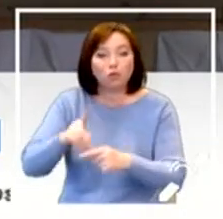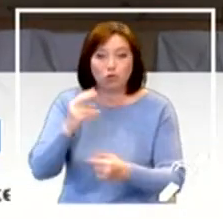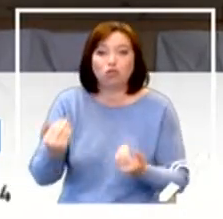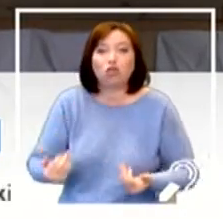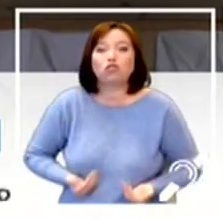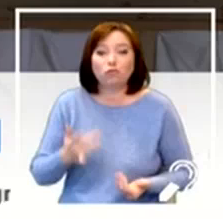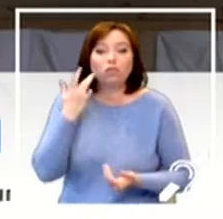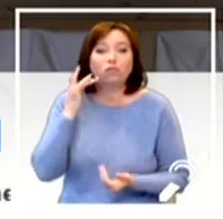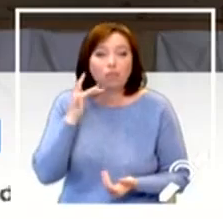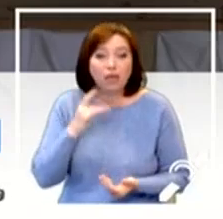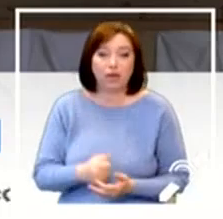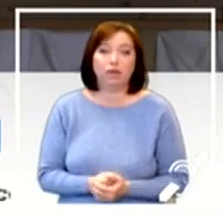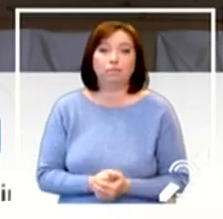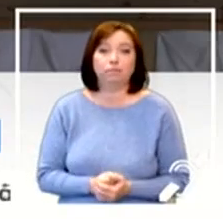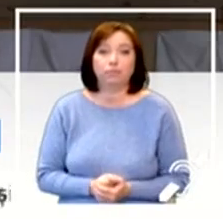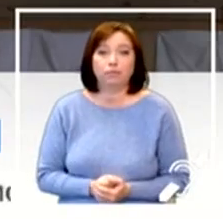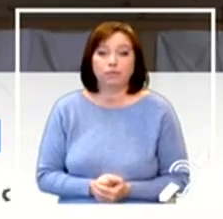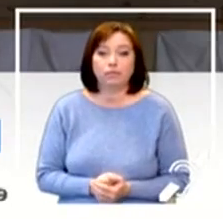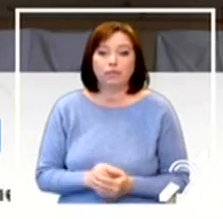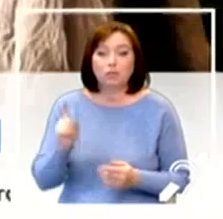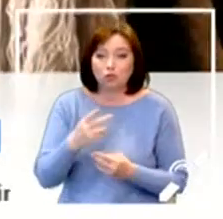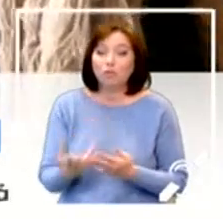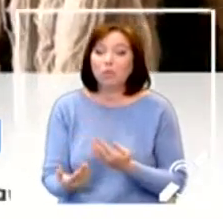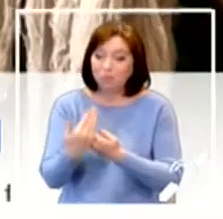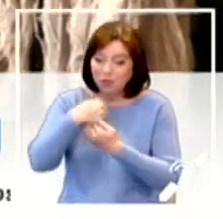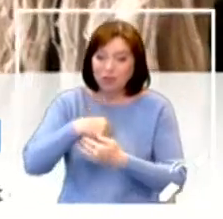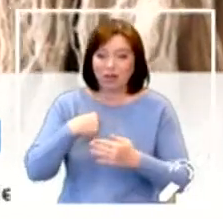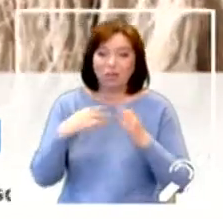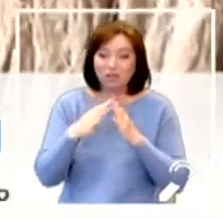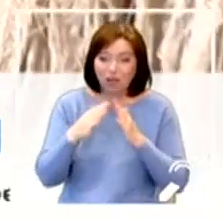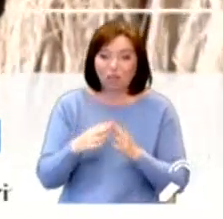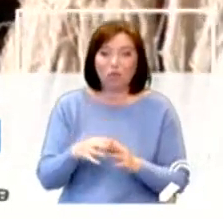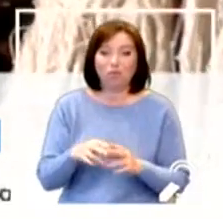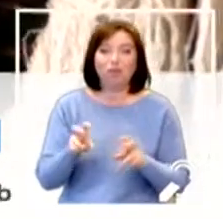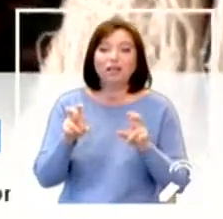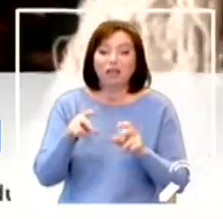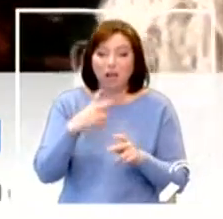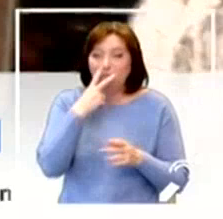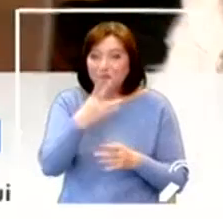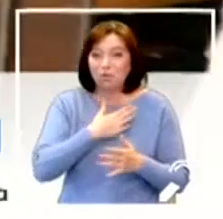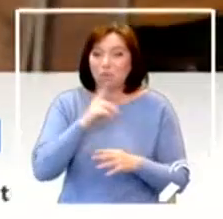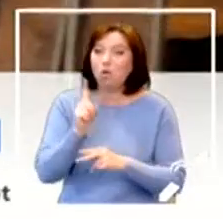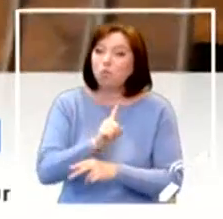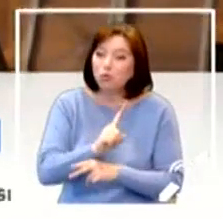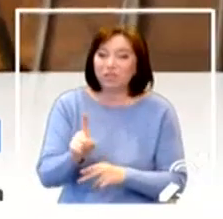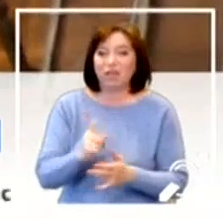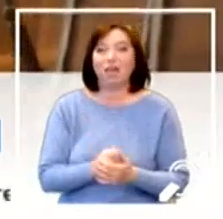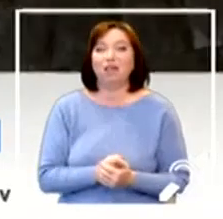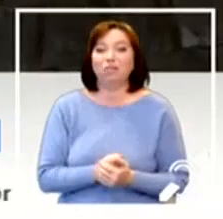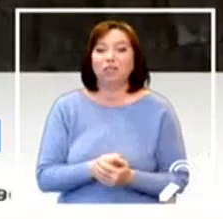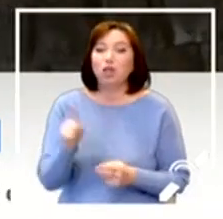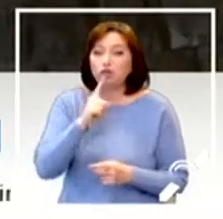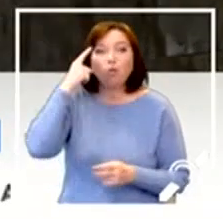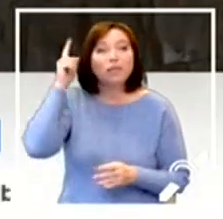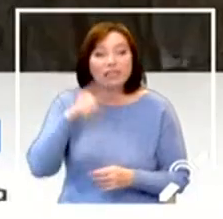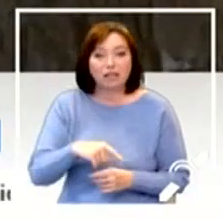la America, să intre în casă, să vie, să urce încoace la mansardă la muzeul meu și să vadă, să